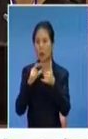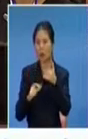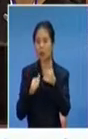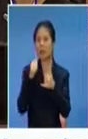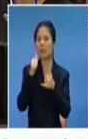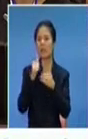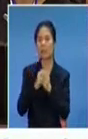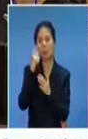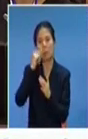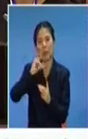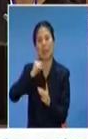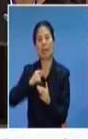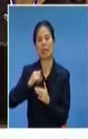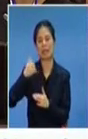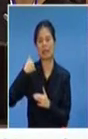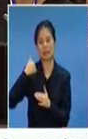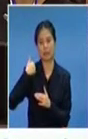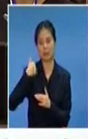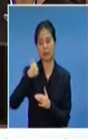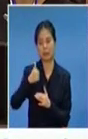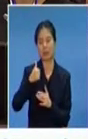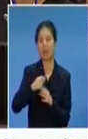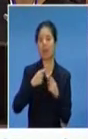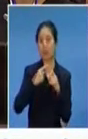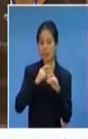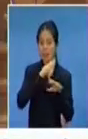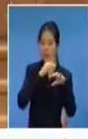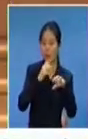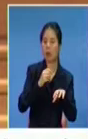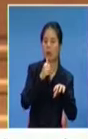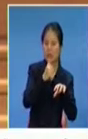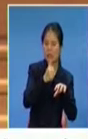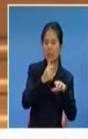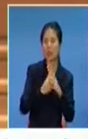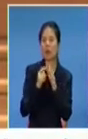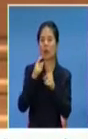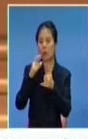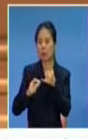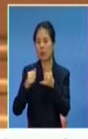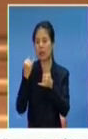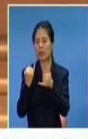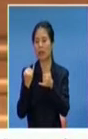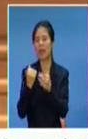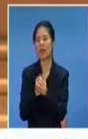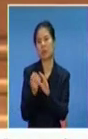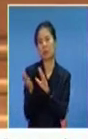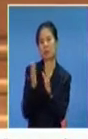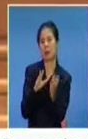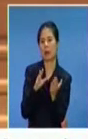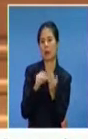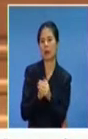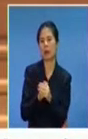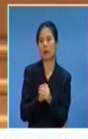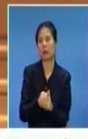ค์กรดีแต่คนแย่แน่นอนพังอย่าได้หวังหากคนแย่